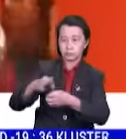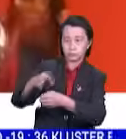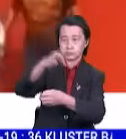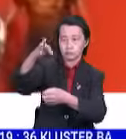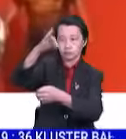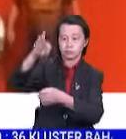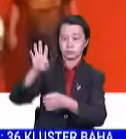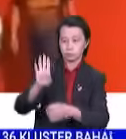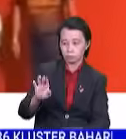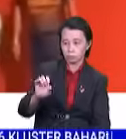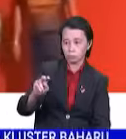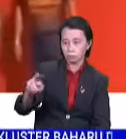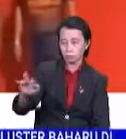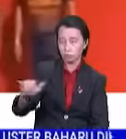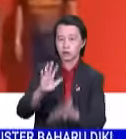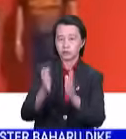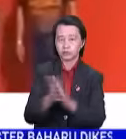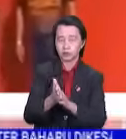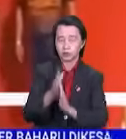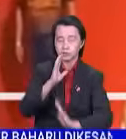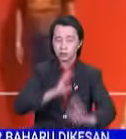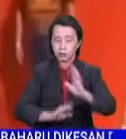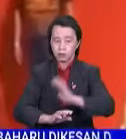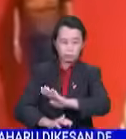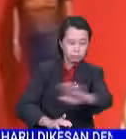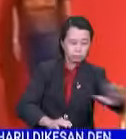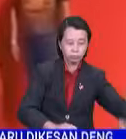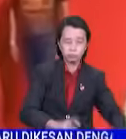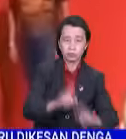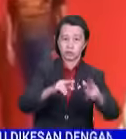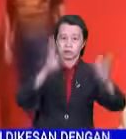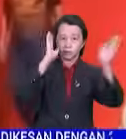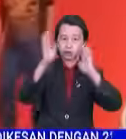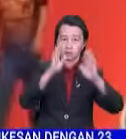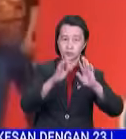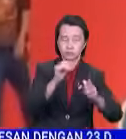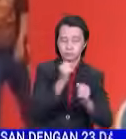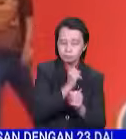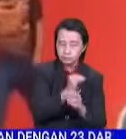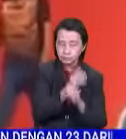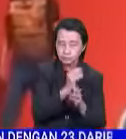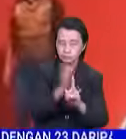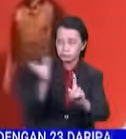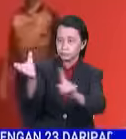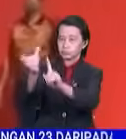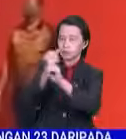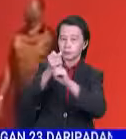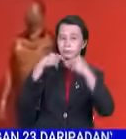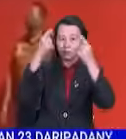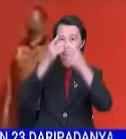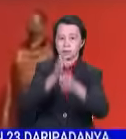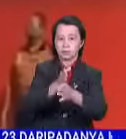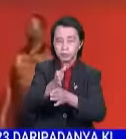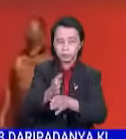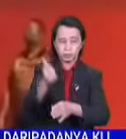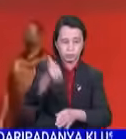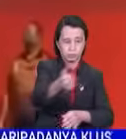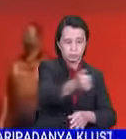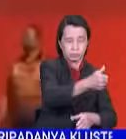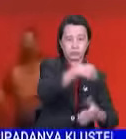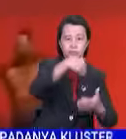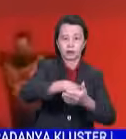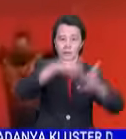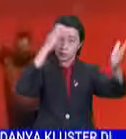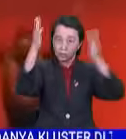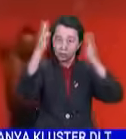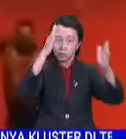semangat perjuangan Boni turun menjadi sumber inspirasi kepada seluruh rakyat Malaysia untuk berusaha mencapai kejayaan dalam bidang masing-masing di